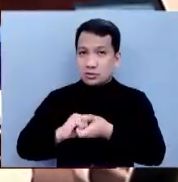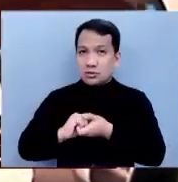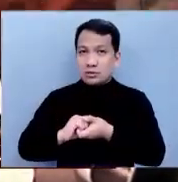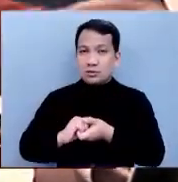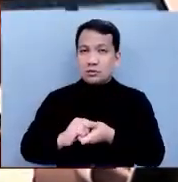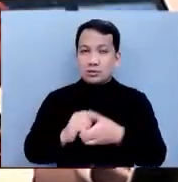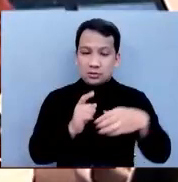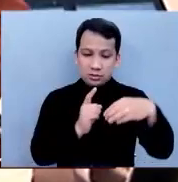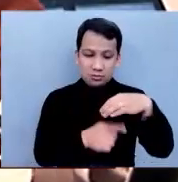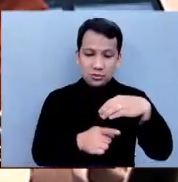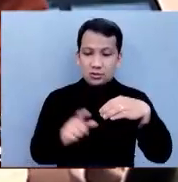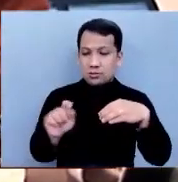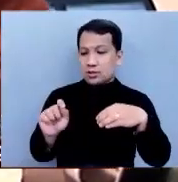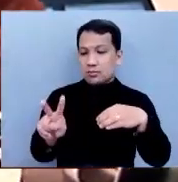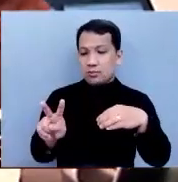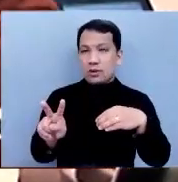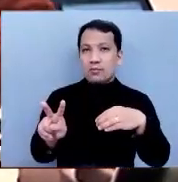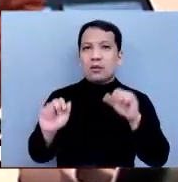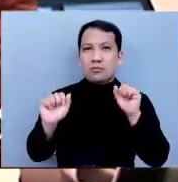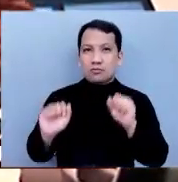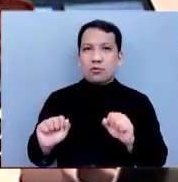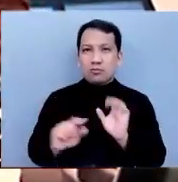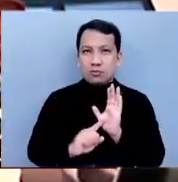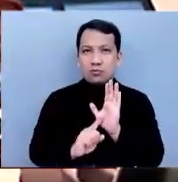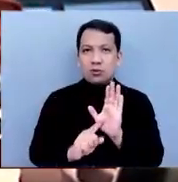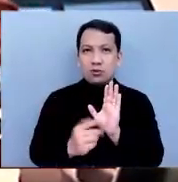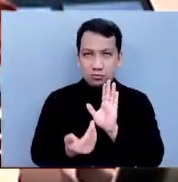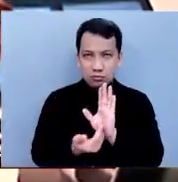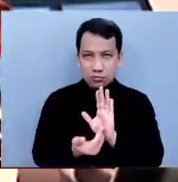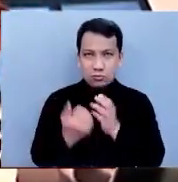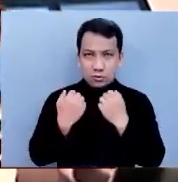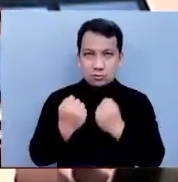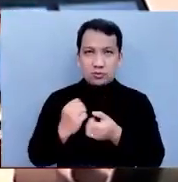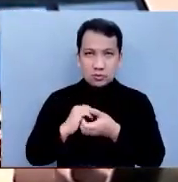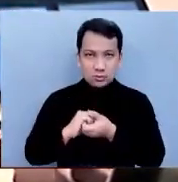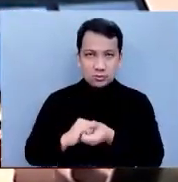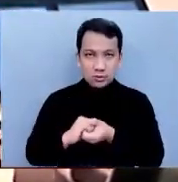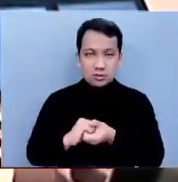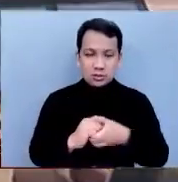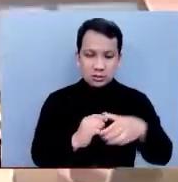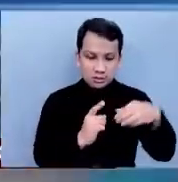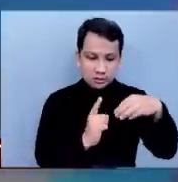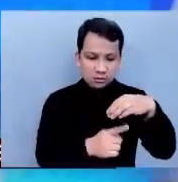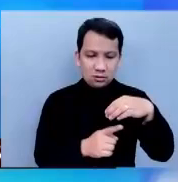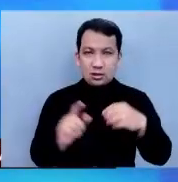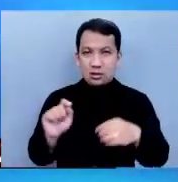ABS-CBN at TV5 ang patunay na lumalakas ang samahan ng mga kapamilya at kapatid.